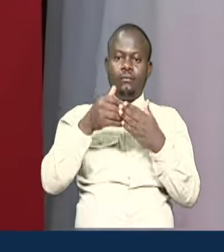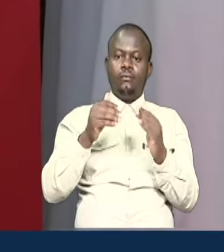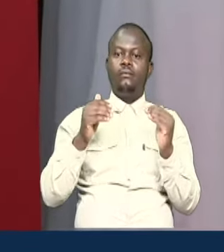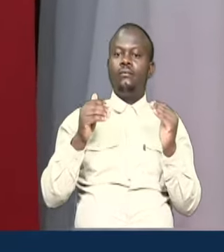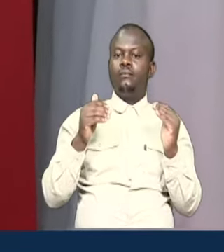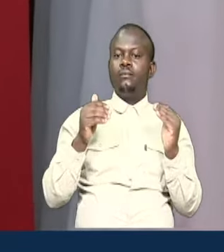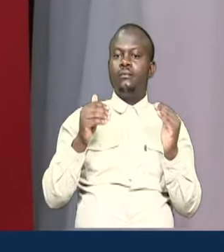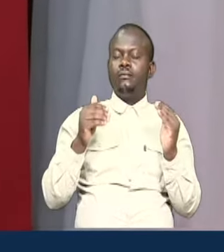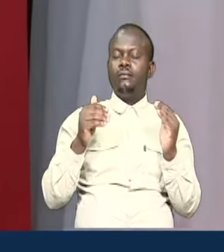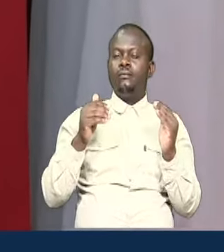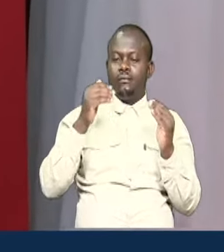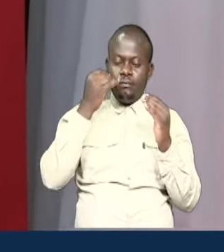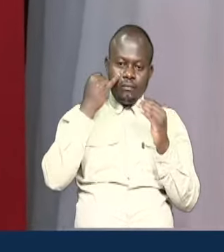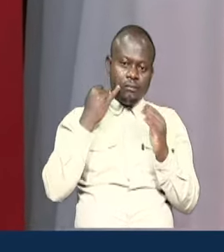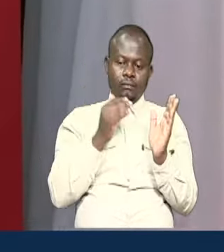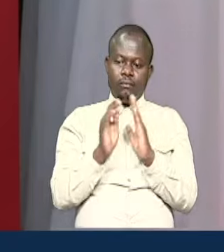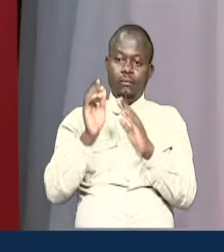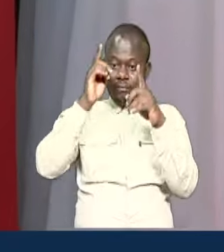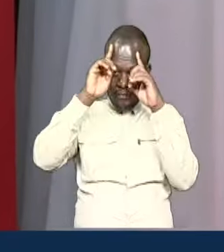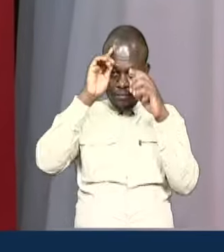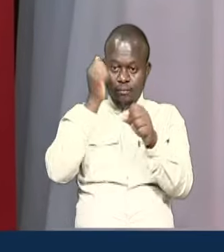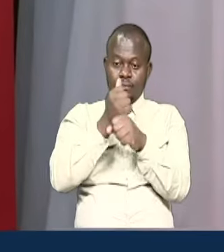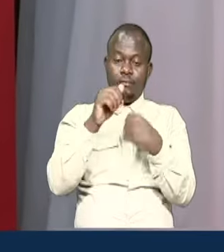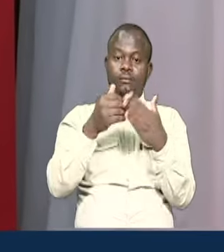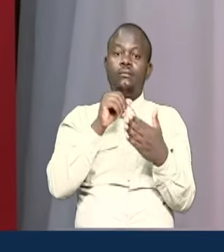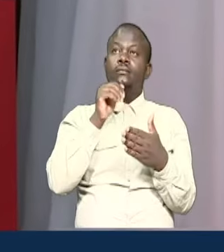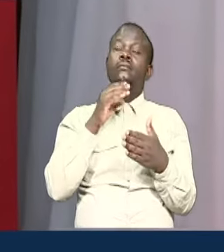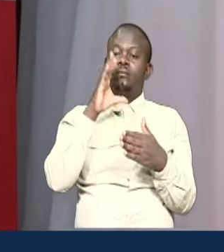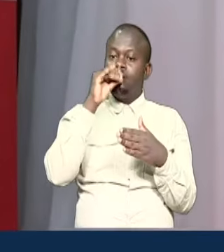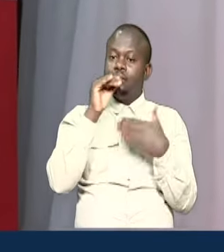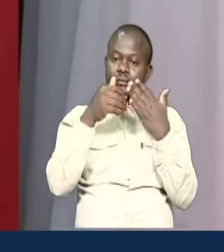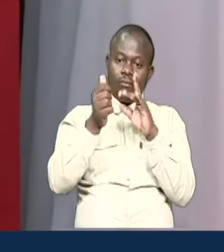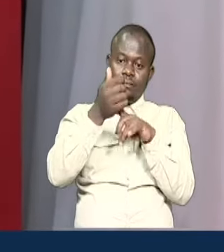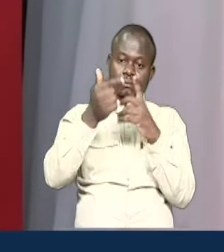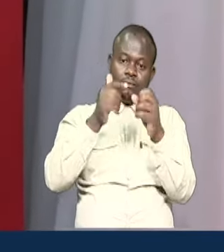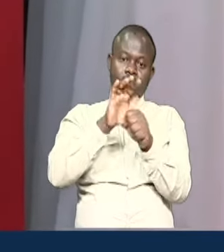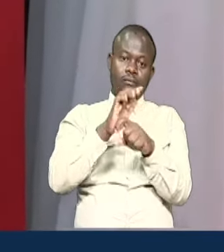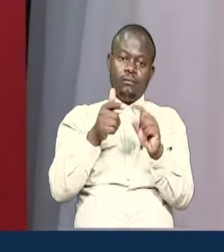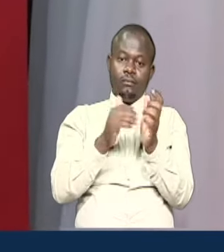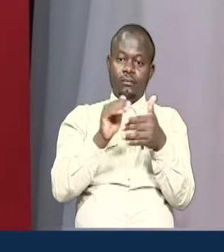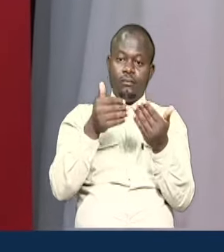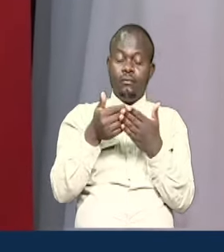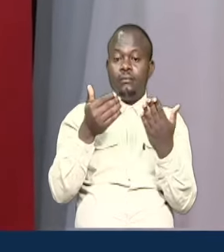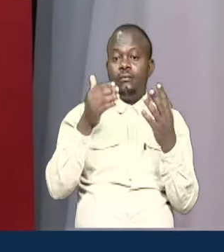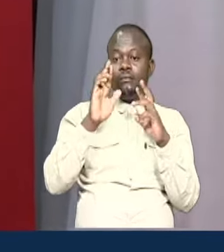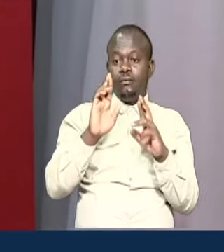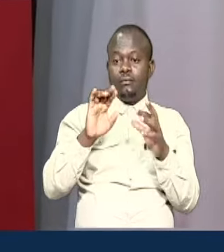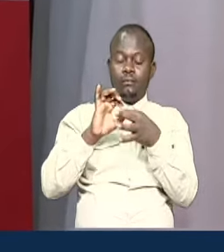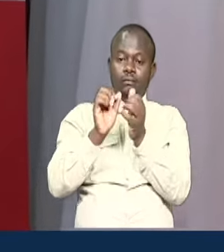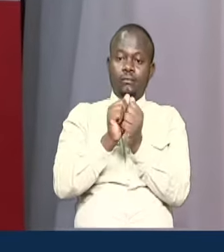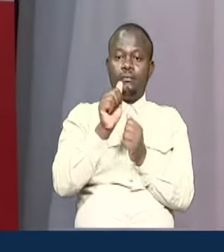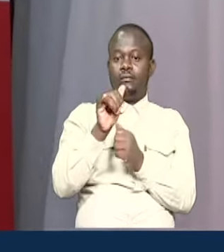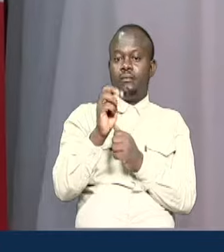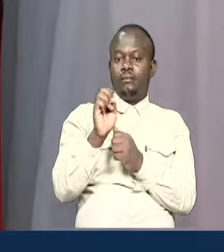ubu wategurira guhanga imirimo ntabwo navuga ko twagezeyo ni urugendo ariko ndizera ko ubufatanye dufitanye n'ibigo nka